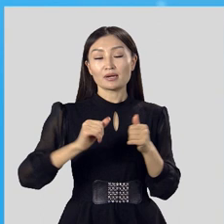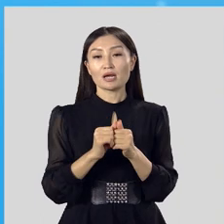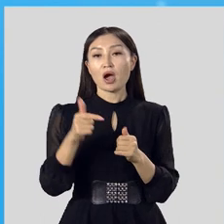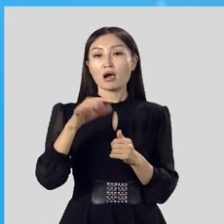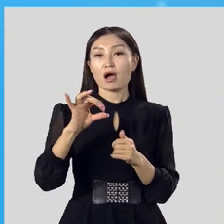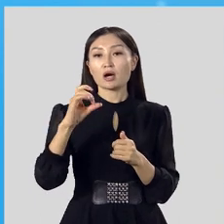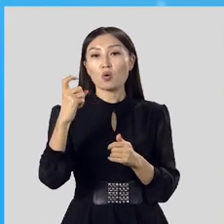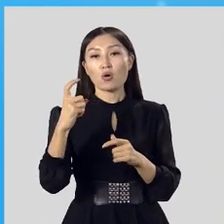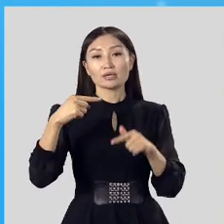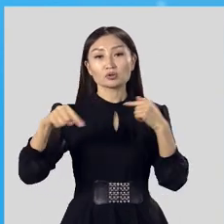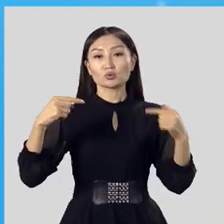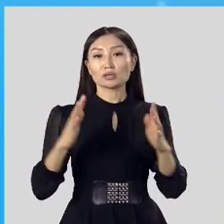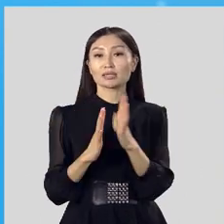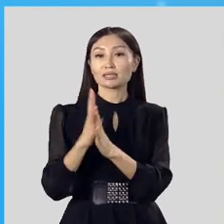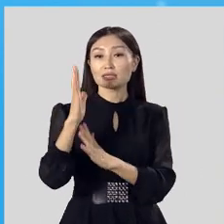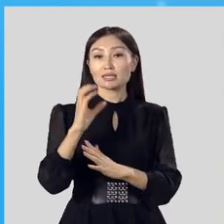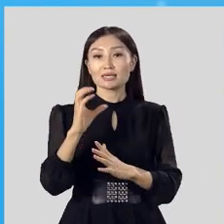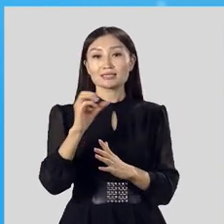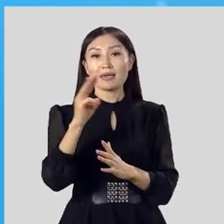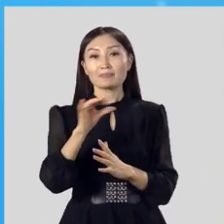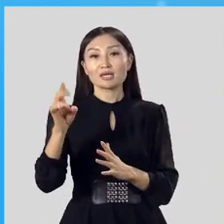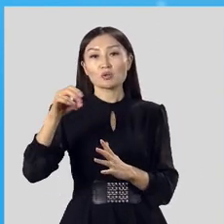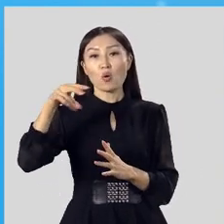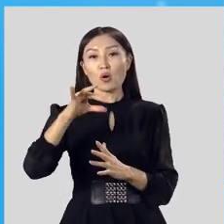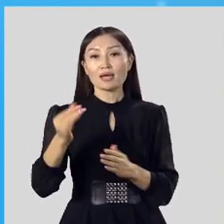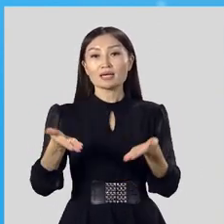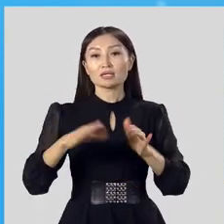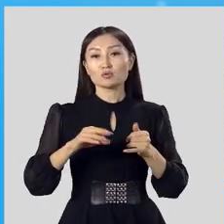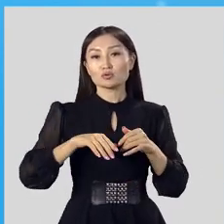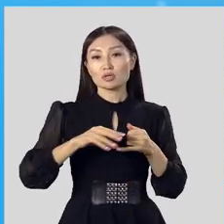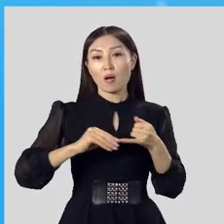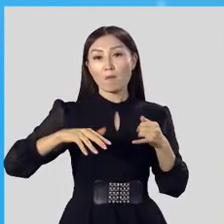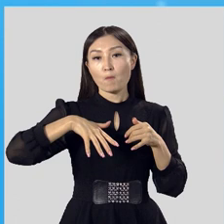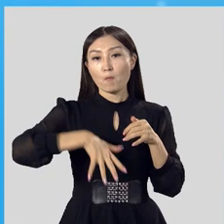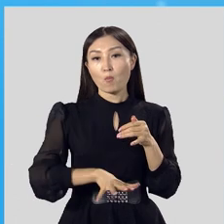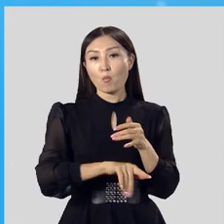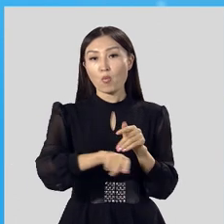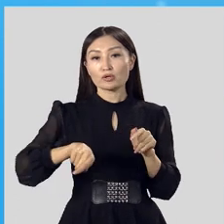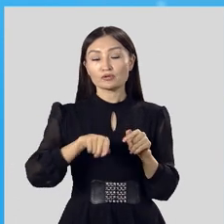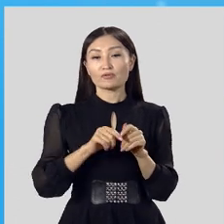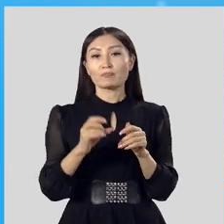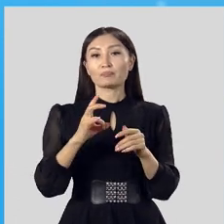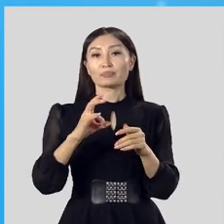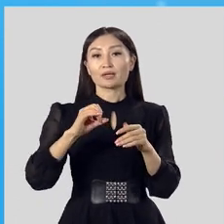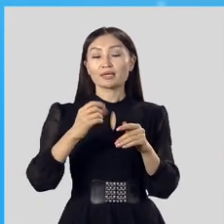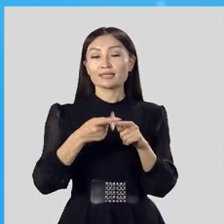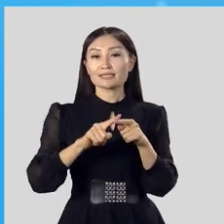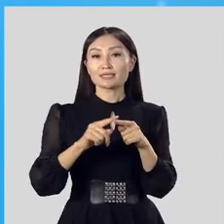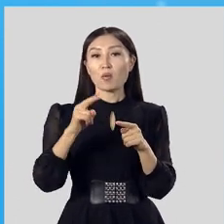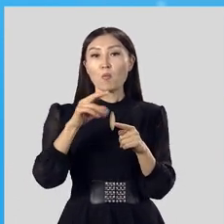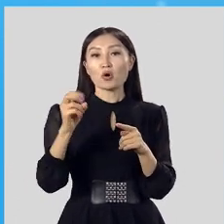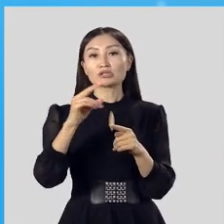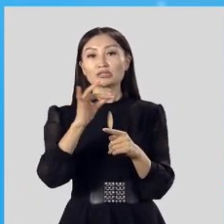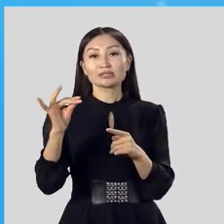и некоторых других растений семидоли остаются в почве. Надземный побег развивается из